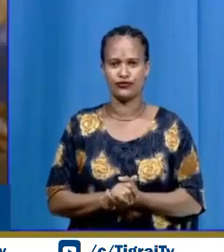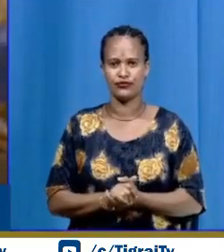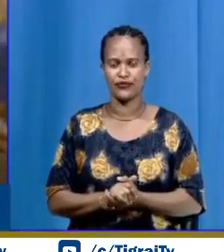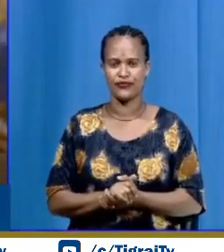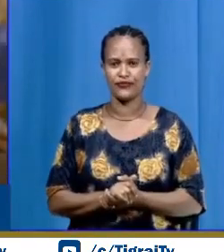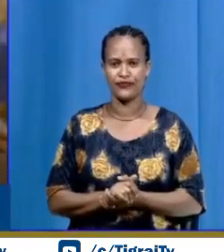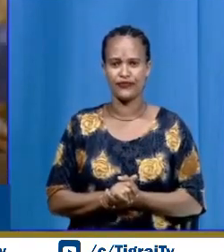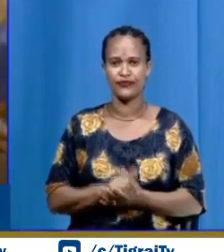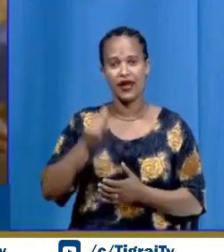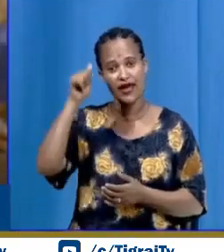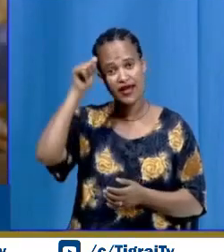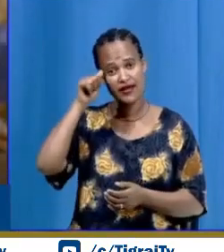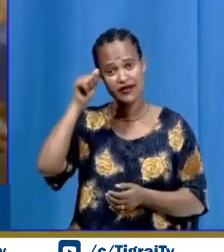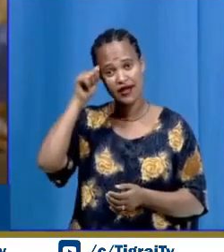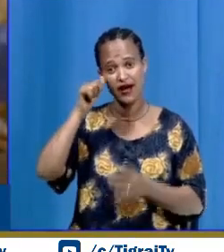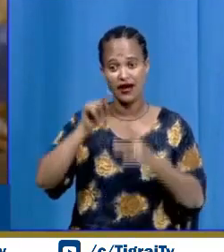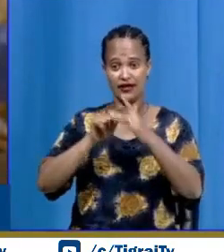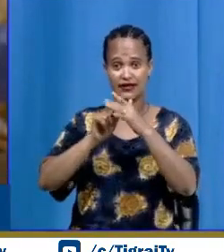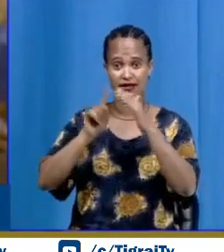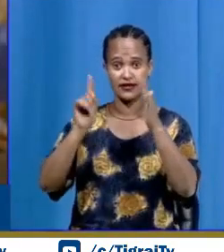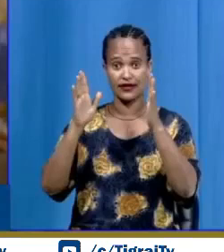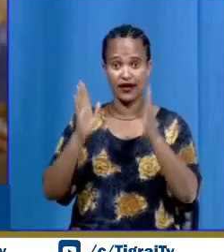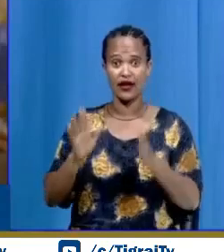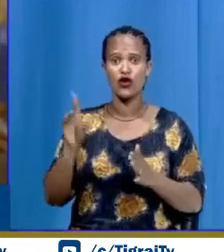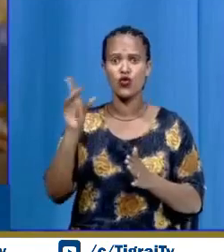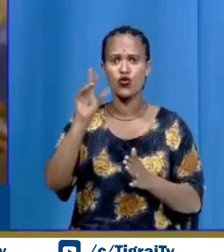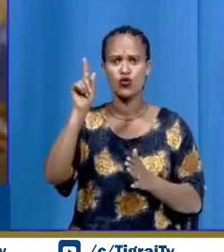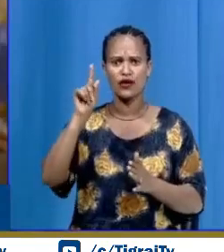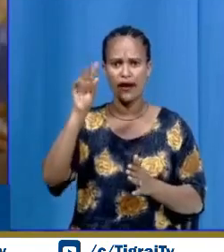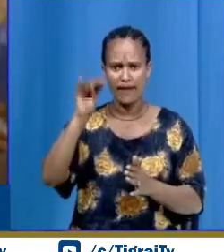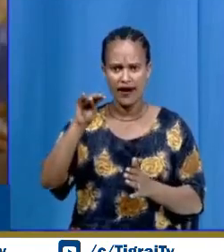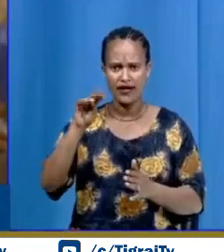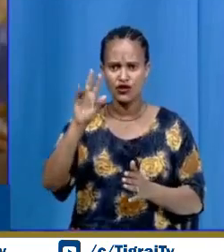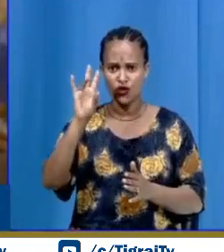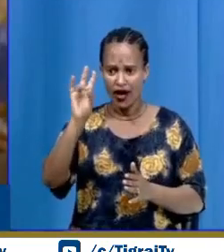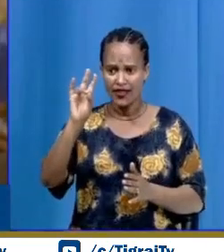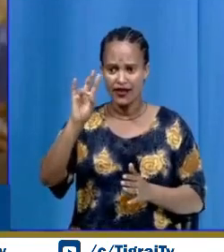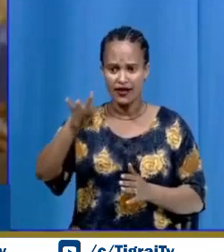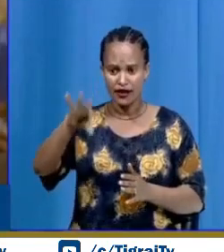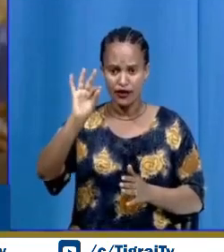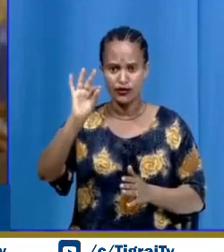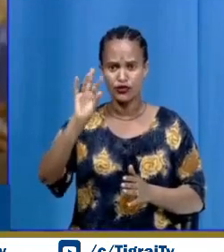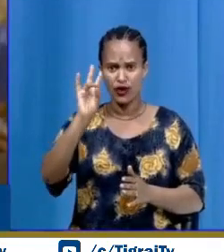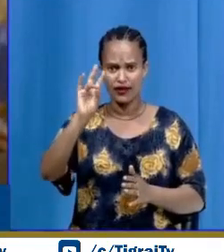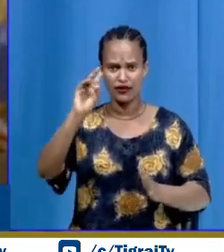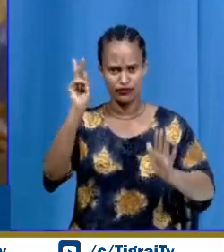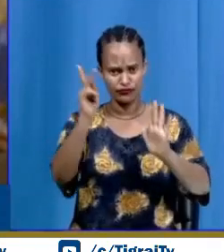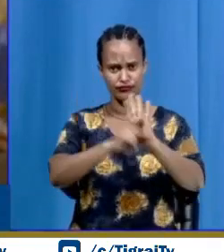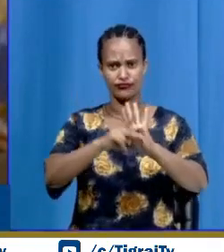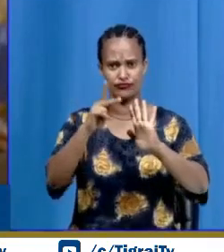ናይ ኤርትራ ስደተኛታት ኩናማ 7 ረኺቡ 7 እዮም ቀቲልዎም።